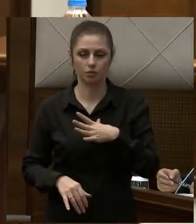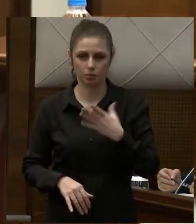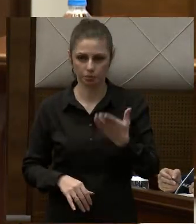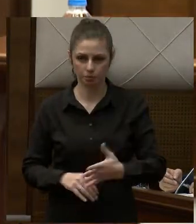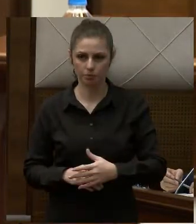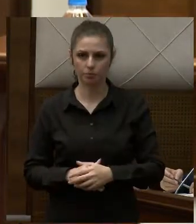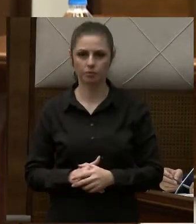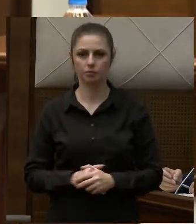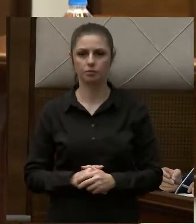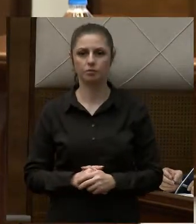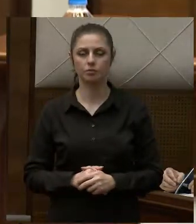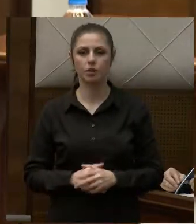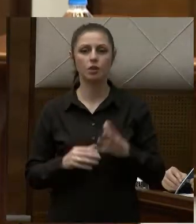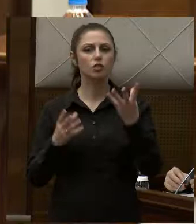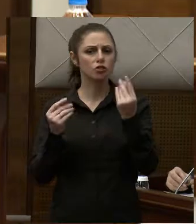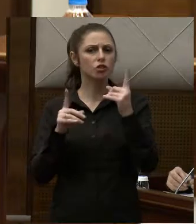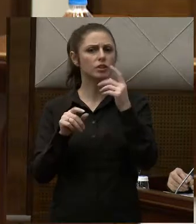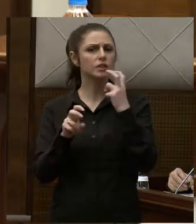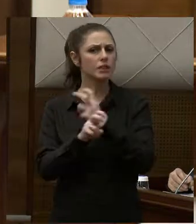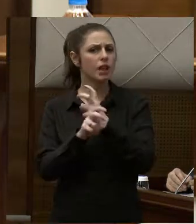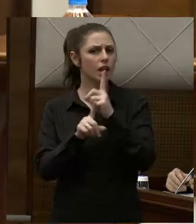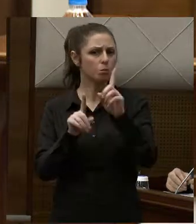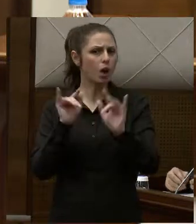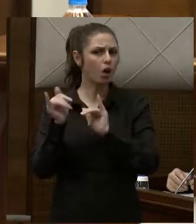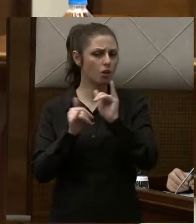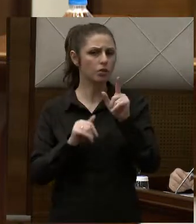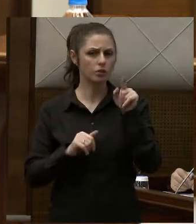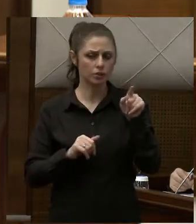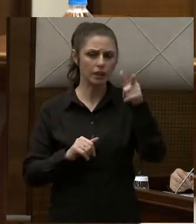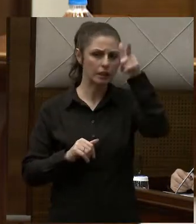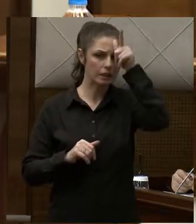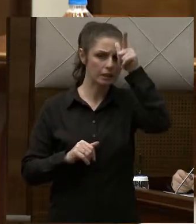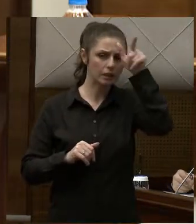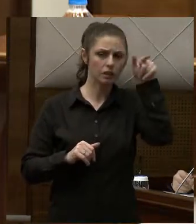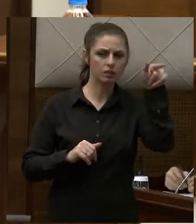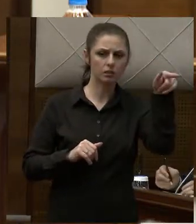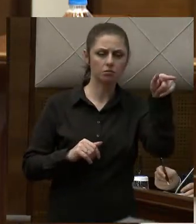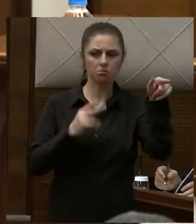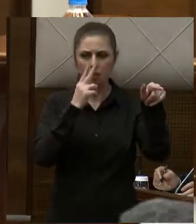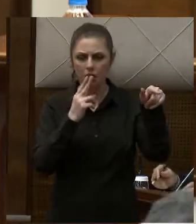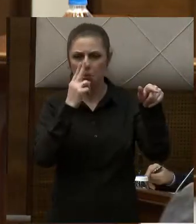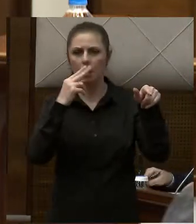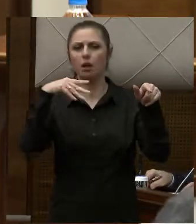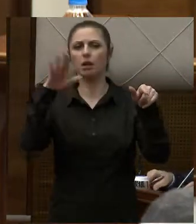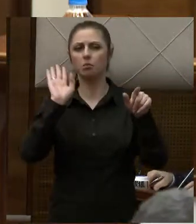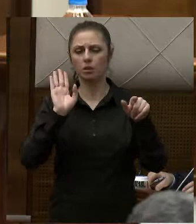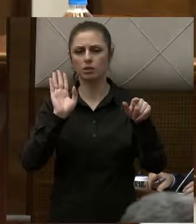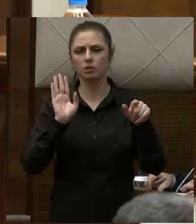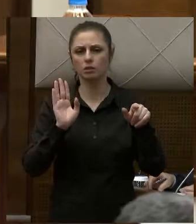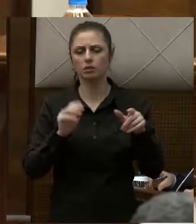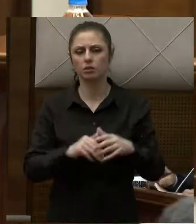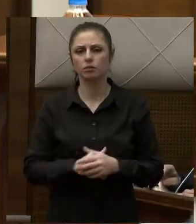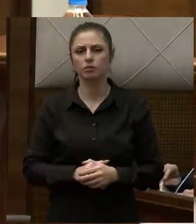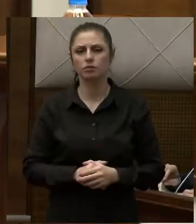lazım. Çünkü çok tehlikeli bir oyun oynanıyor. İran beğeniriz beğenmeyiz. 1000 yıllık devlet geneliği olan